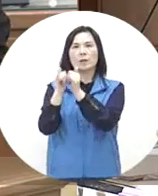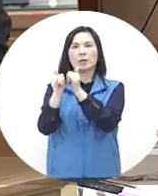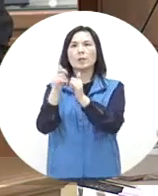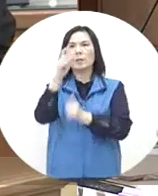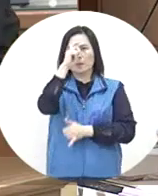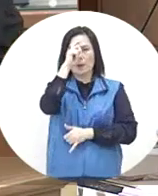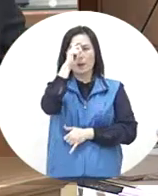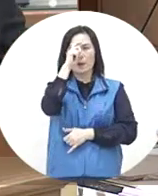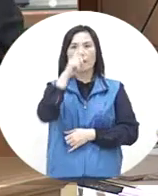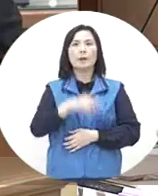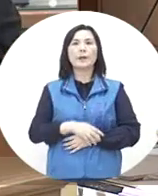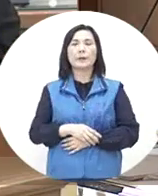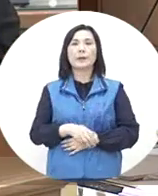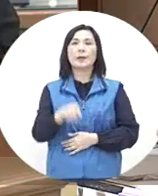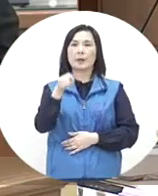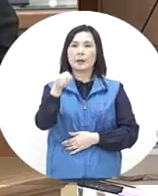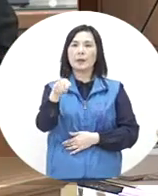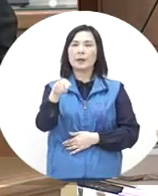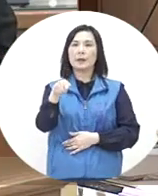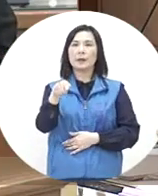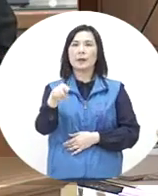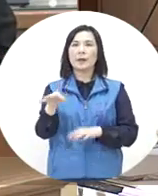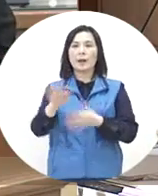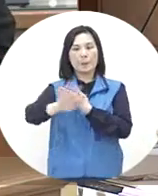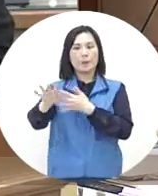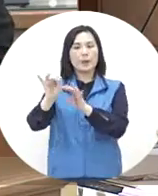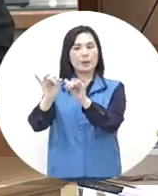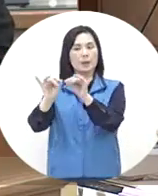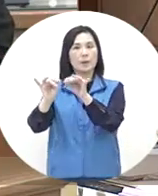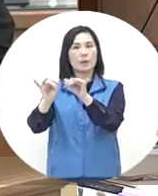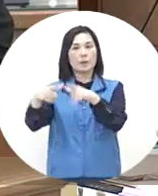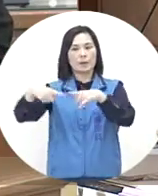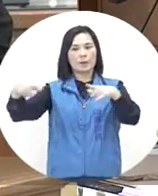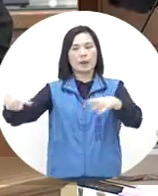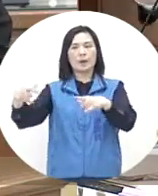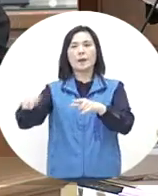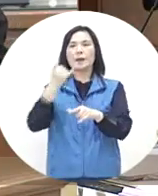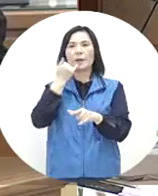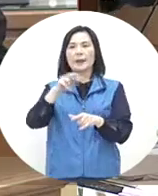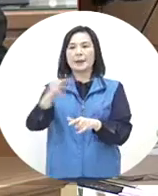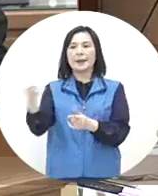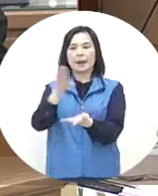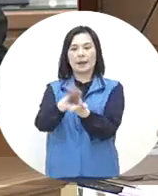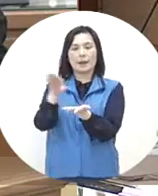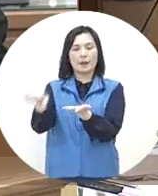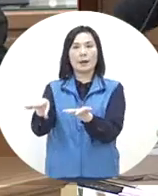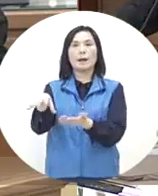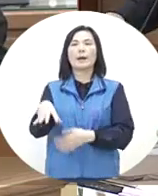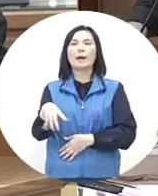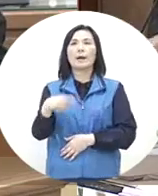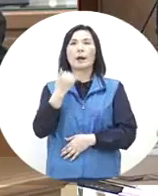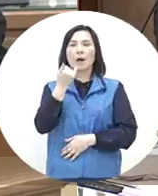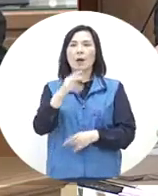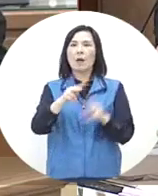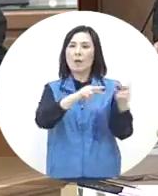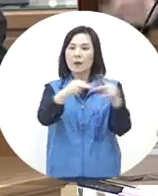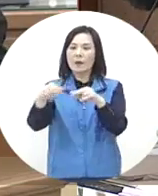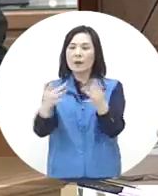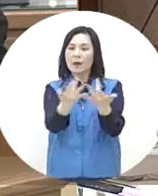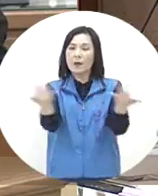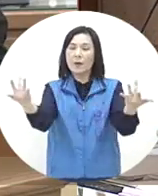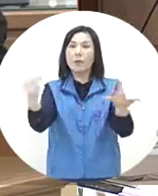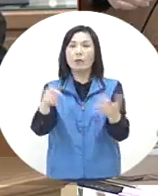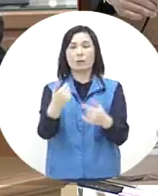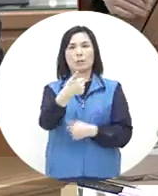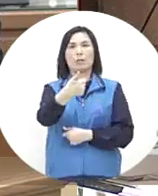果那个他的其他的土地面积可以用来做停车场，或把它整地化为绿地，这样是很好的。啊，